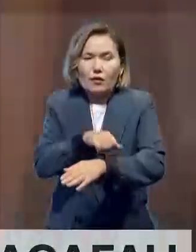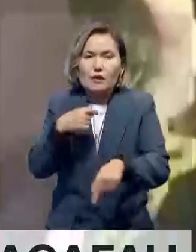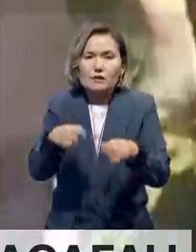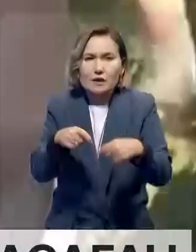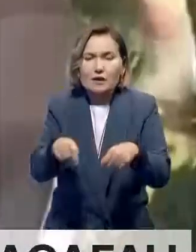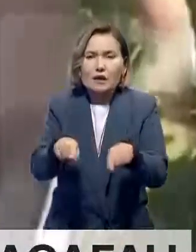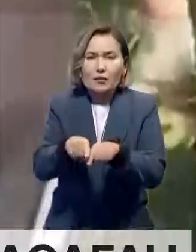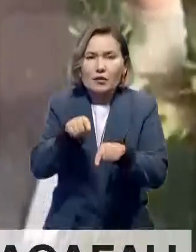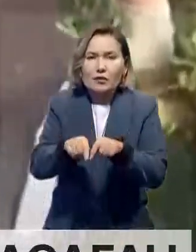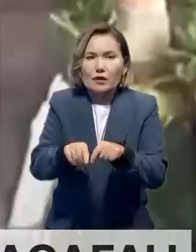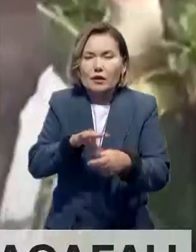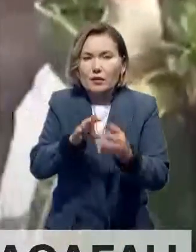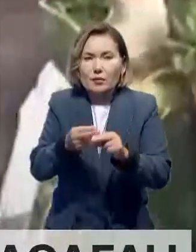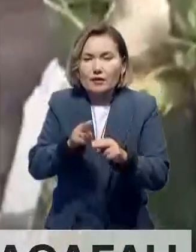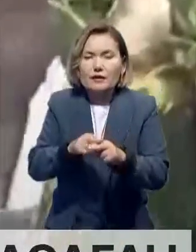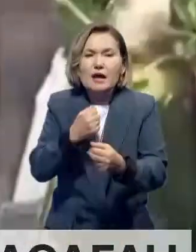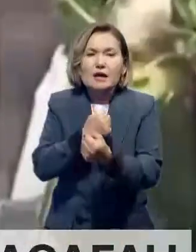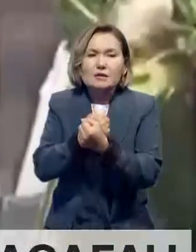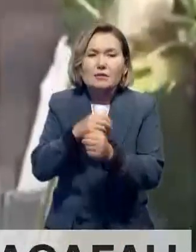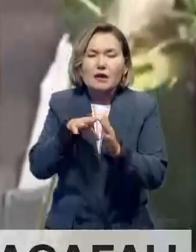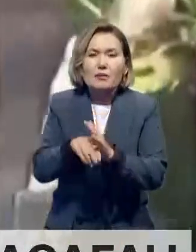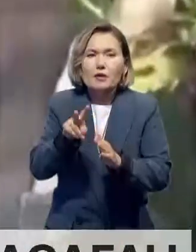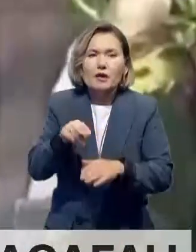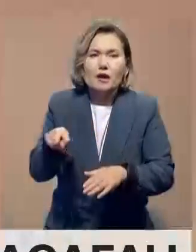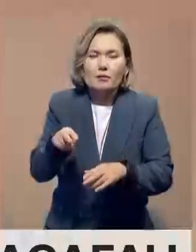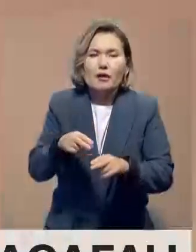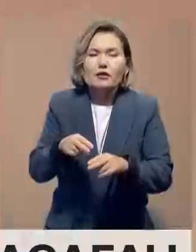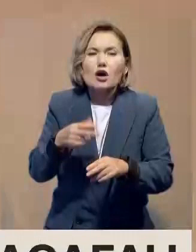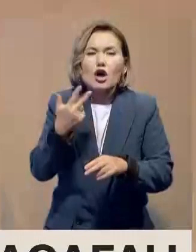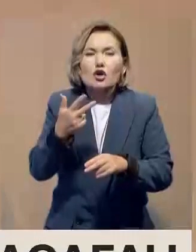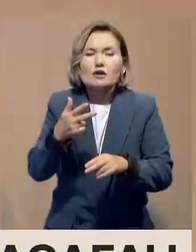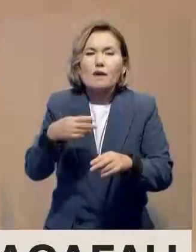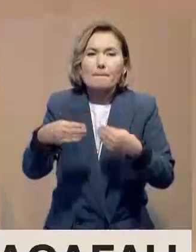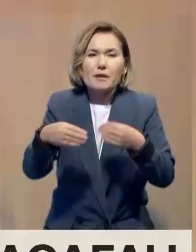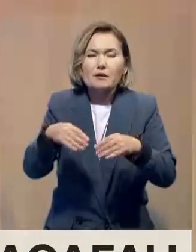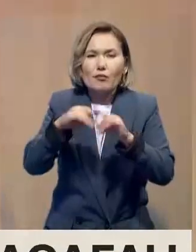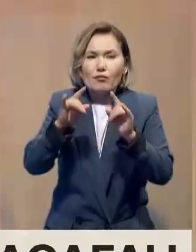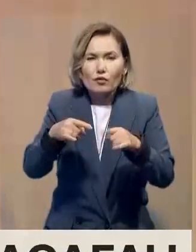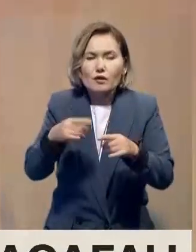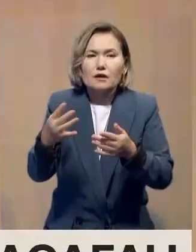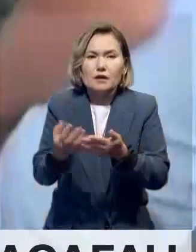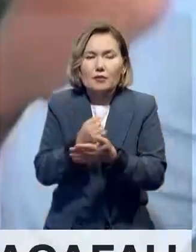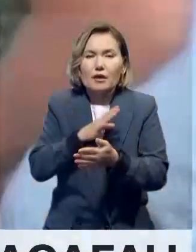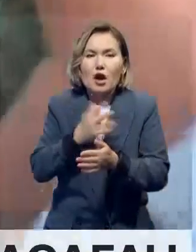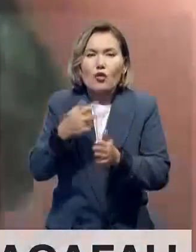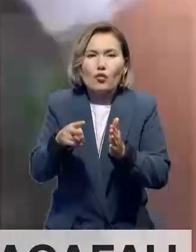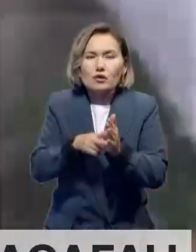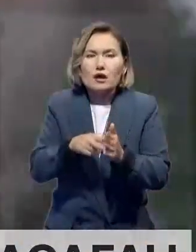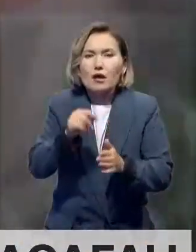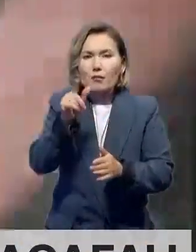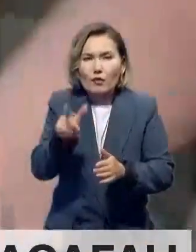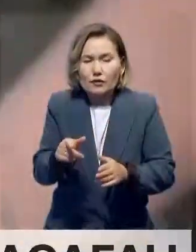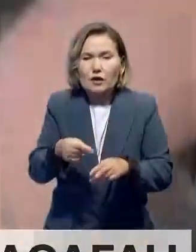жатыр. Одан бөлек құрамында спирт бар 200 литрлік 3 пластикалық бөшке табылды. 37 бөтелке дайын арақ пен 2